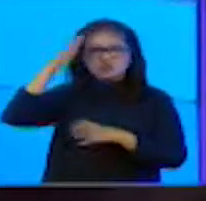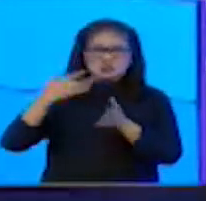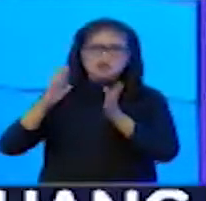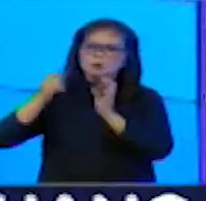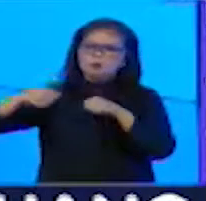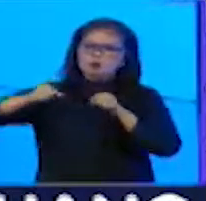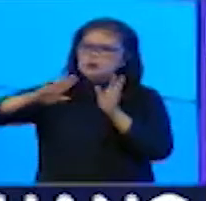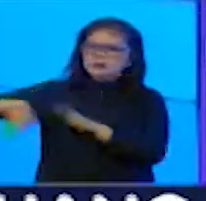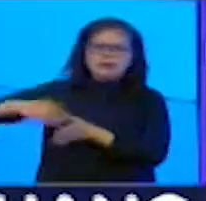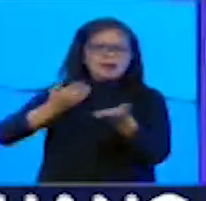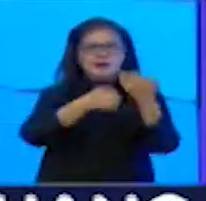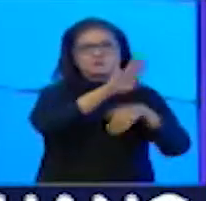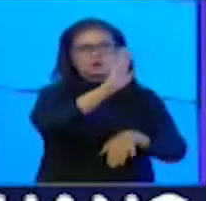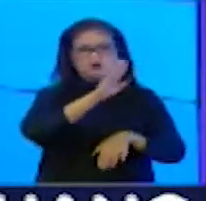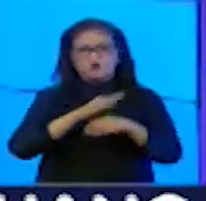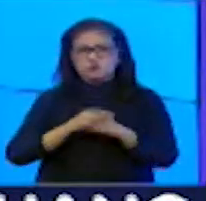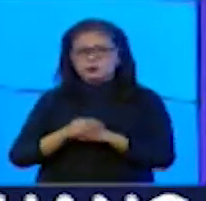pemiliknya.